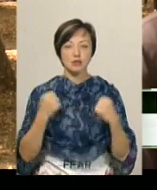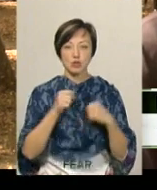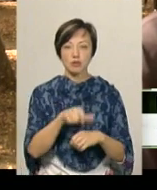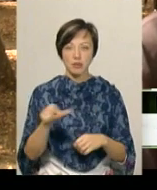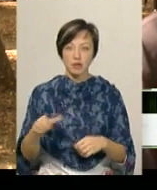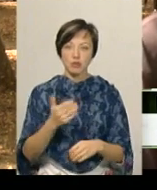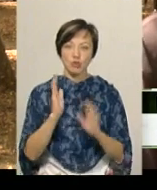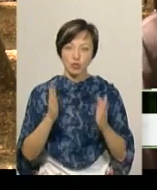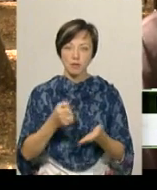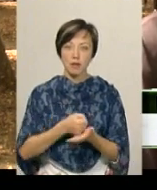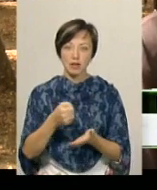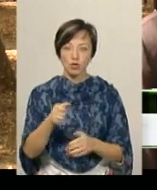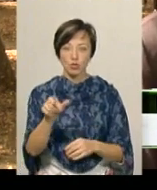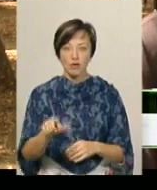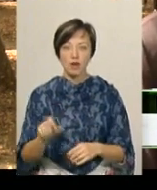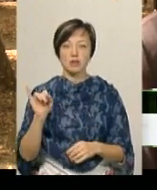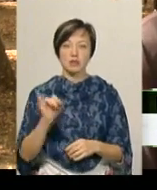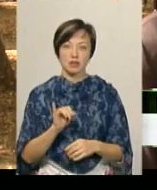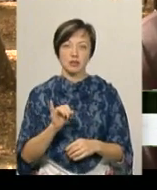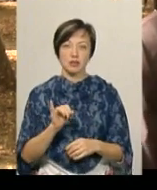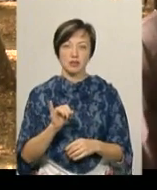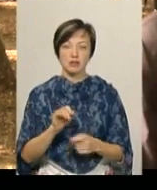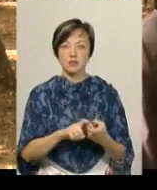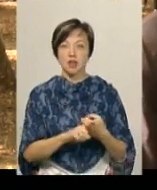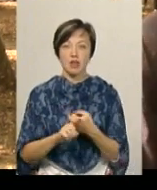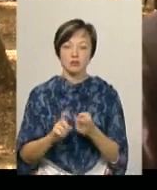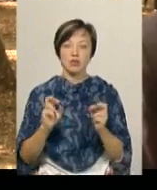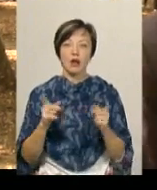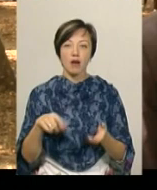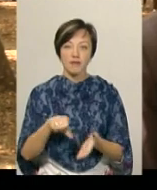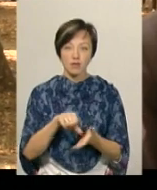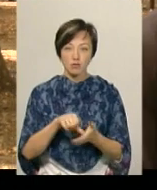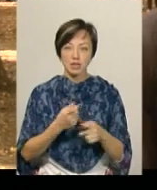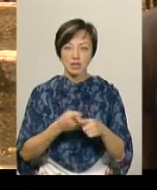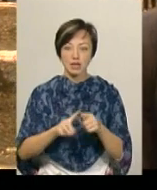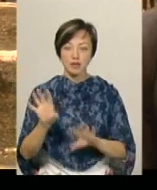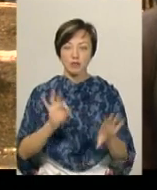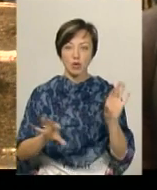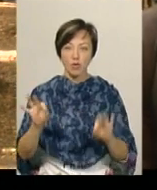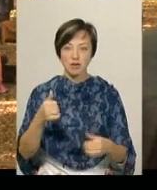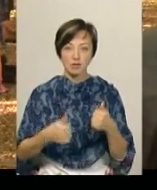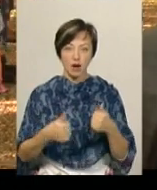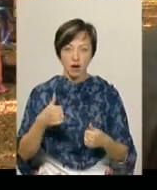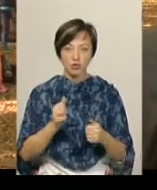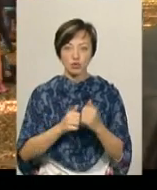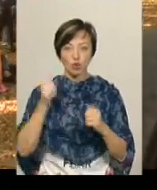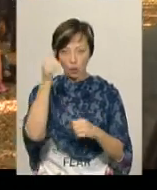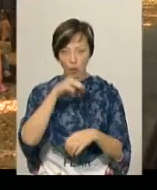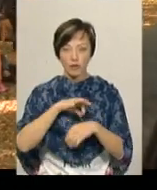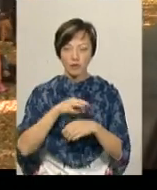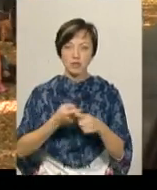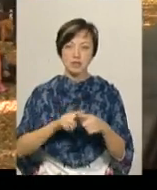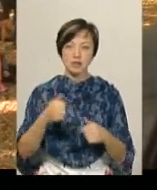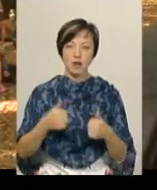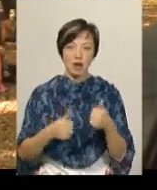будуть претендувати, і в залежності, як вони виступлять на цих відбіркових змаганнях. Щороку проводяться ці